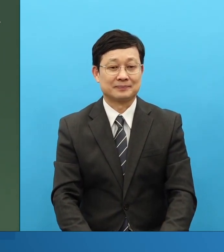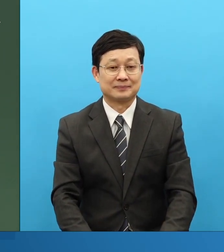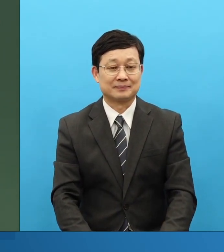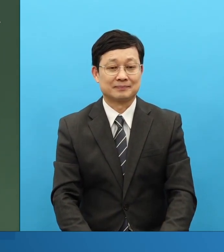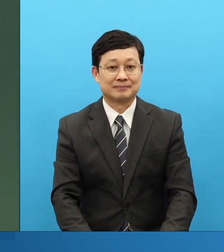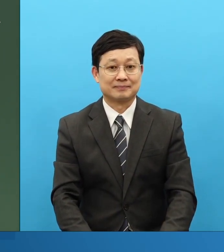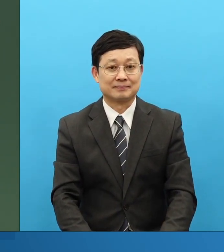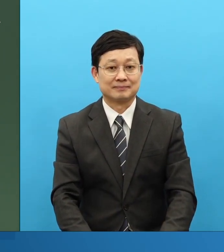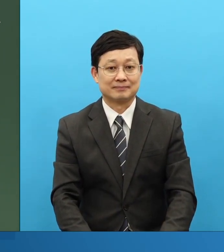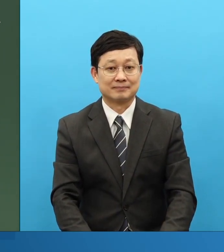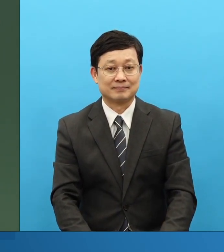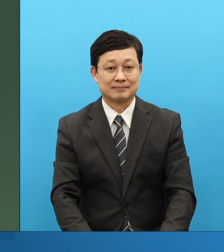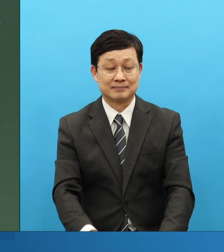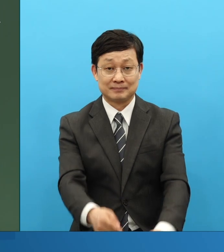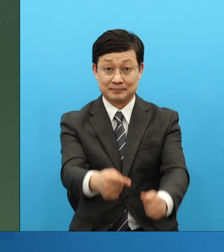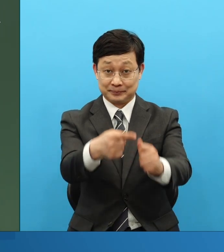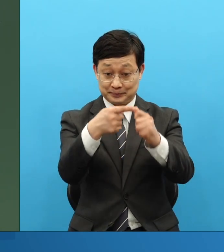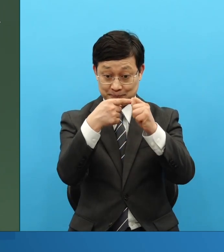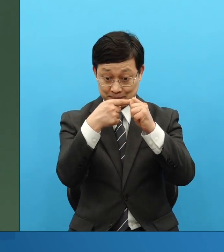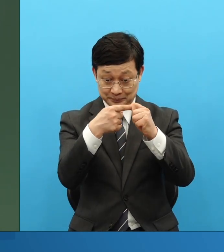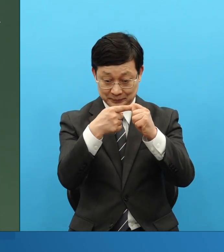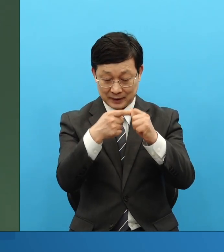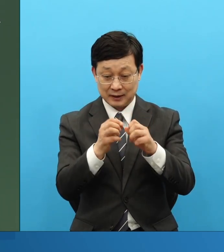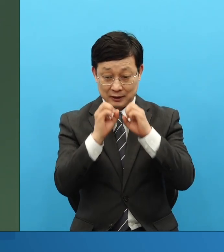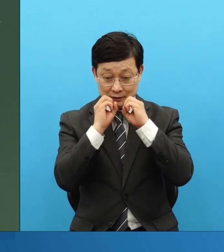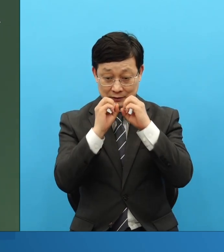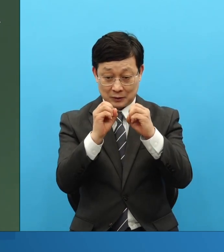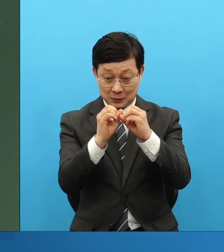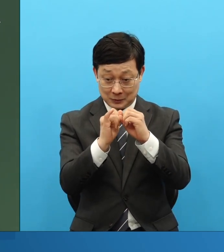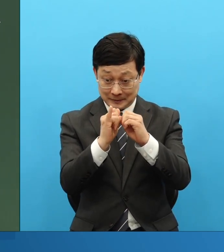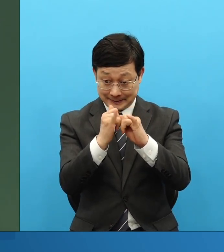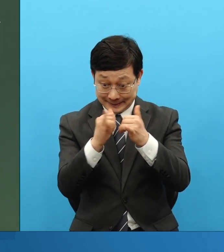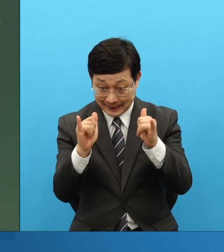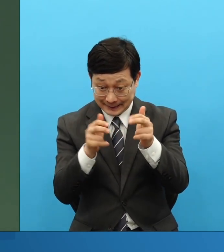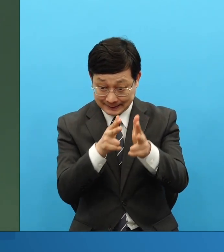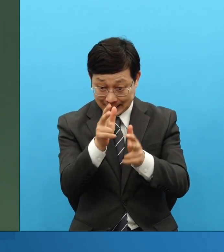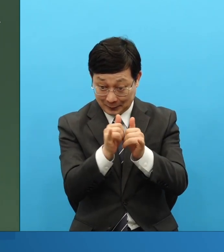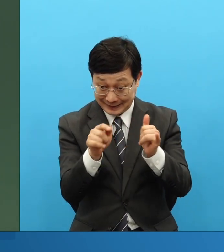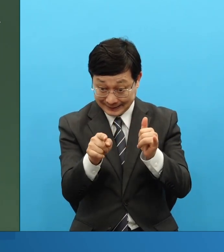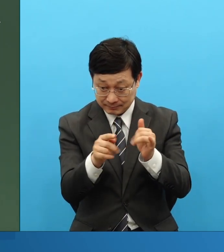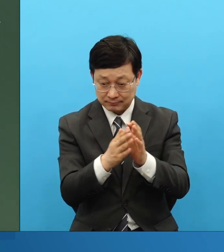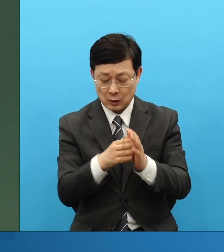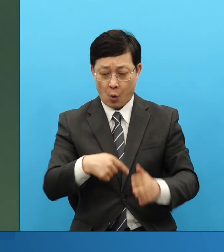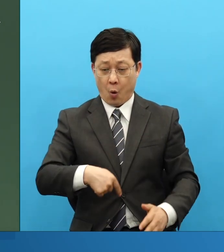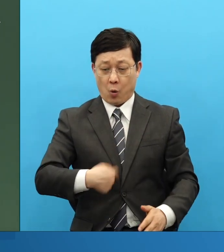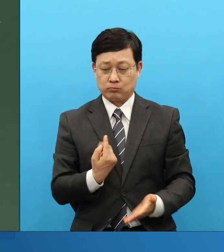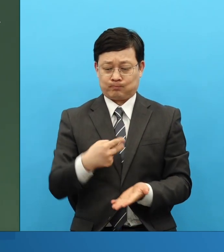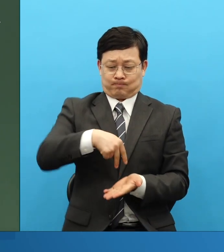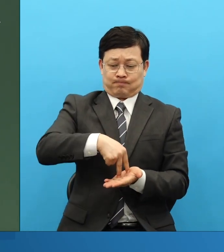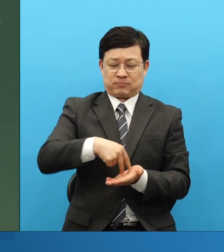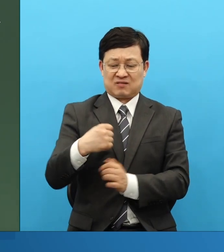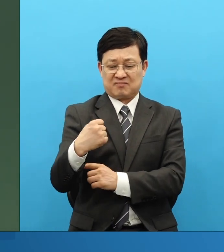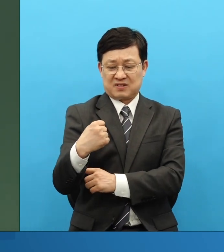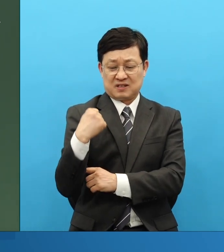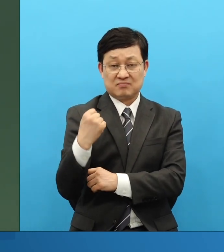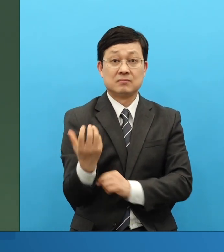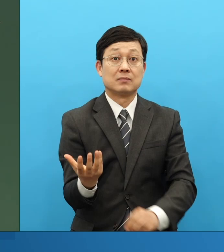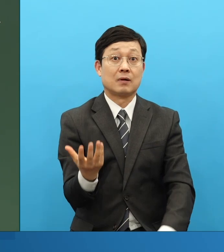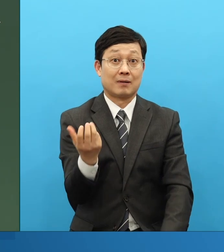비밀 혼자서 살아남습니다. And the secret for the evangelist is that you need to be able to survive on your own, independence.